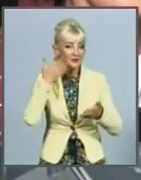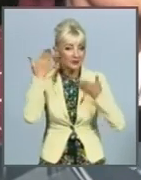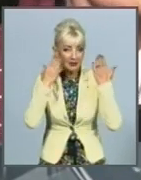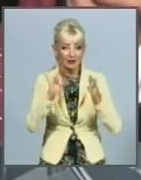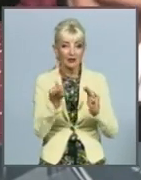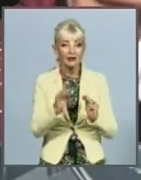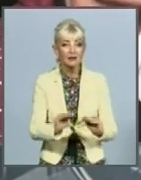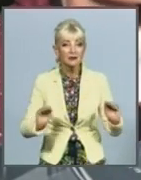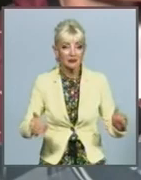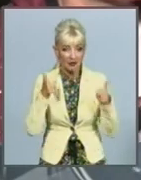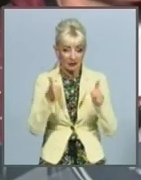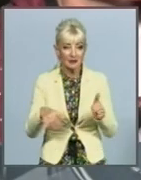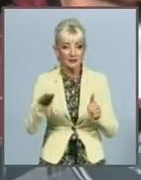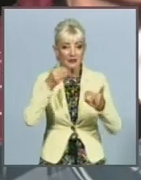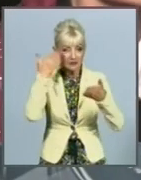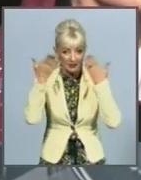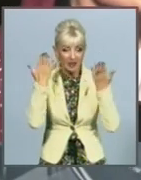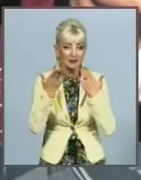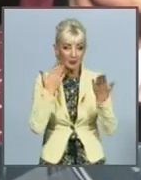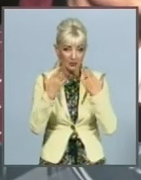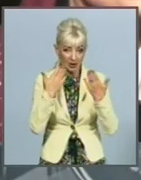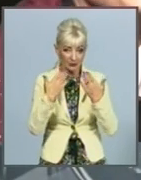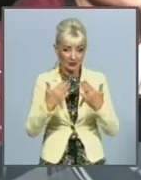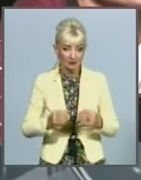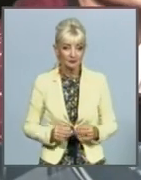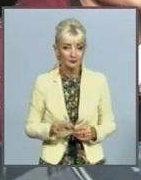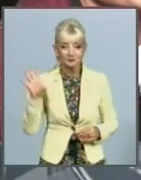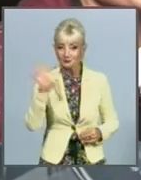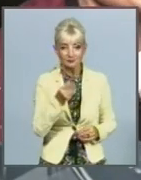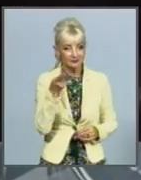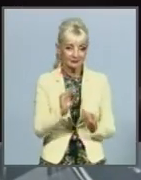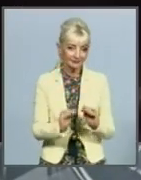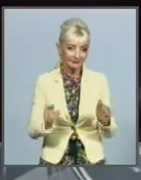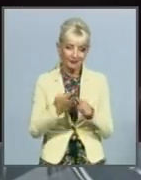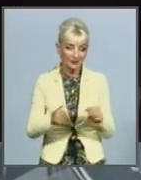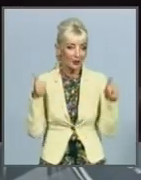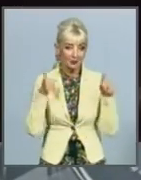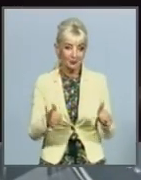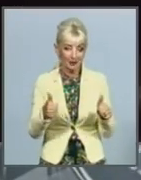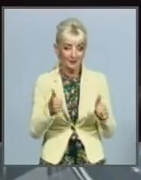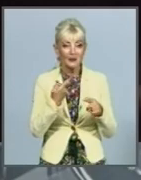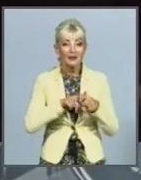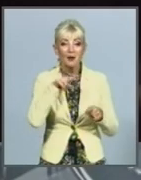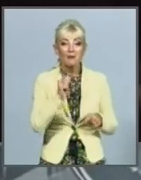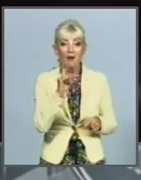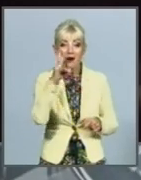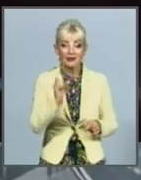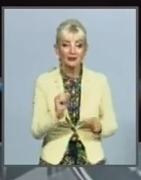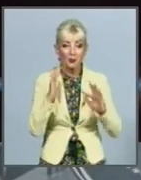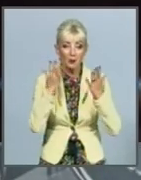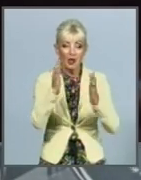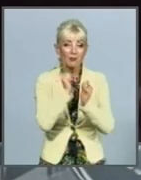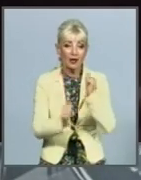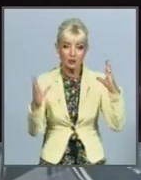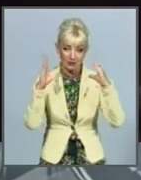деток классно, все веселятся, общаются. Все для детей это круто. Мы в этом парке гуляем каждый вечер